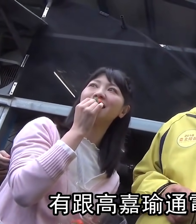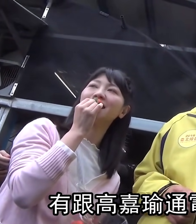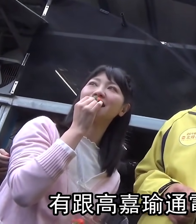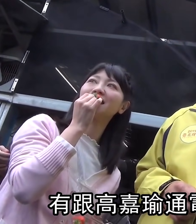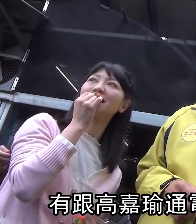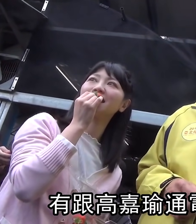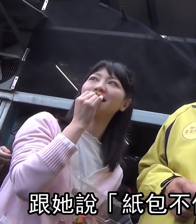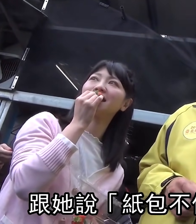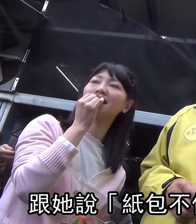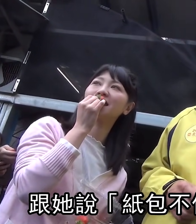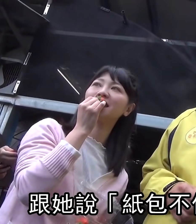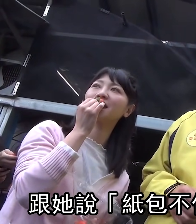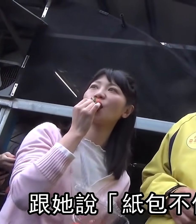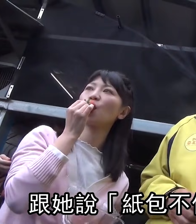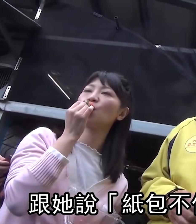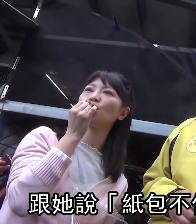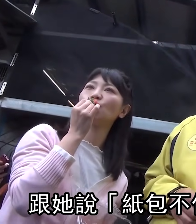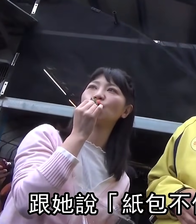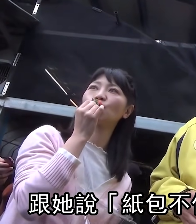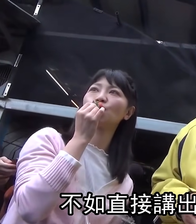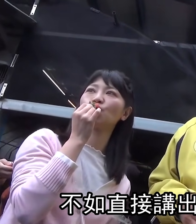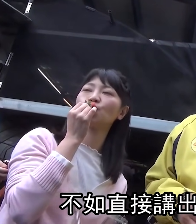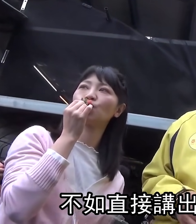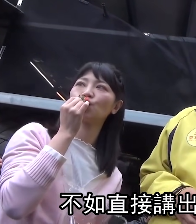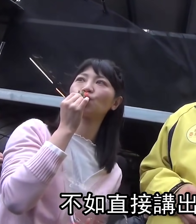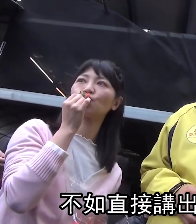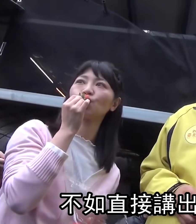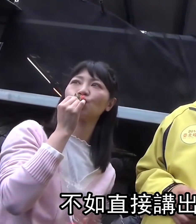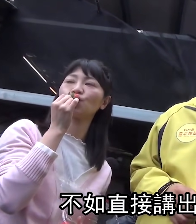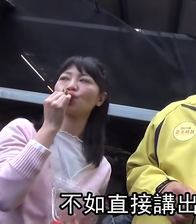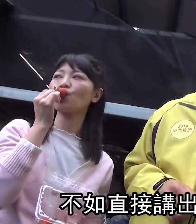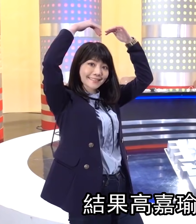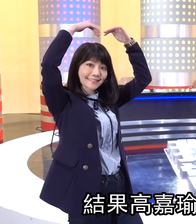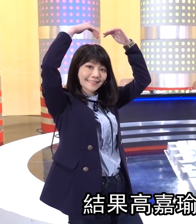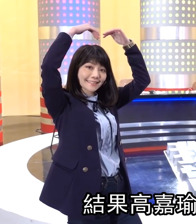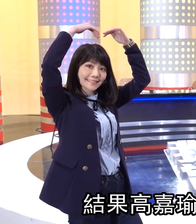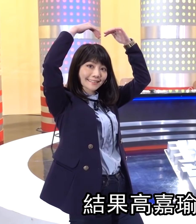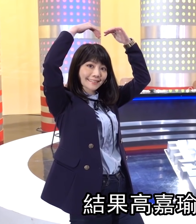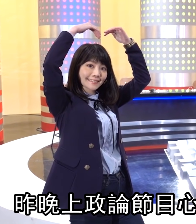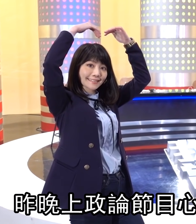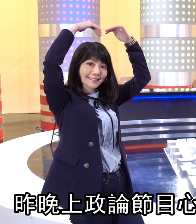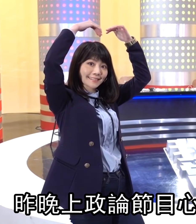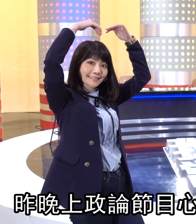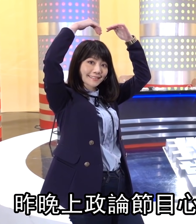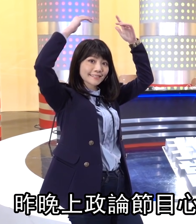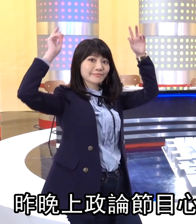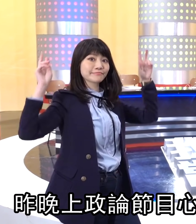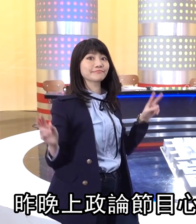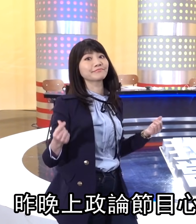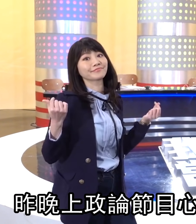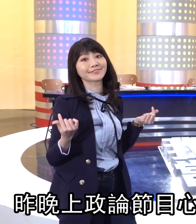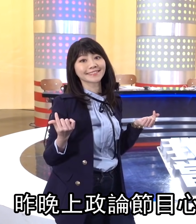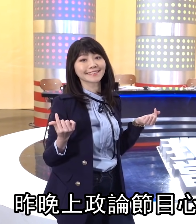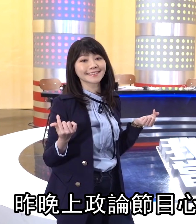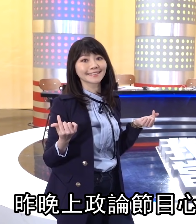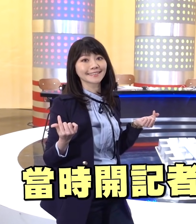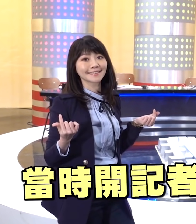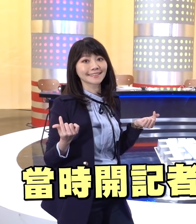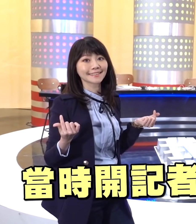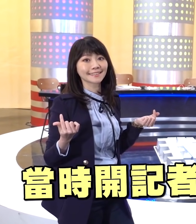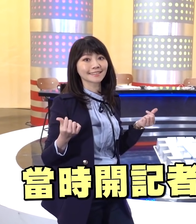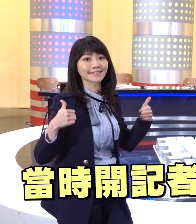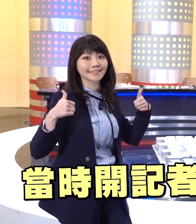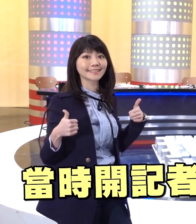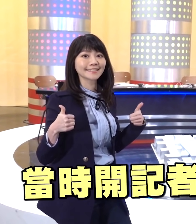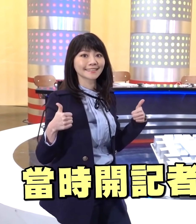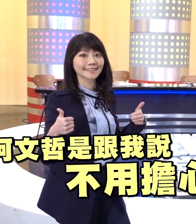嘉瑜通电话，跟他说纸包不住火，不如直接讲出来。结果高嘉瑜昨晚上争论节目，心碎的说：“ 当